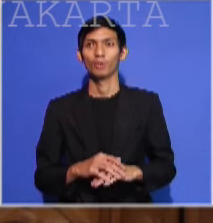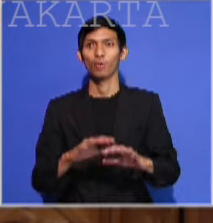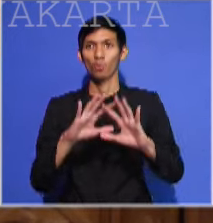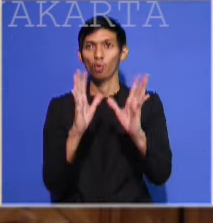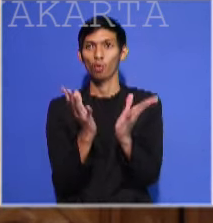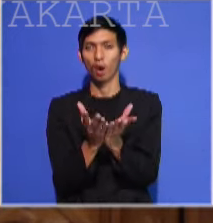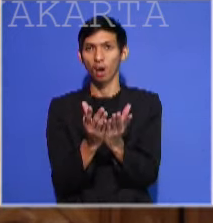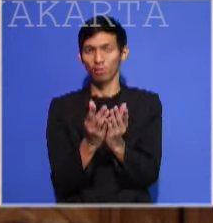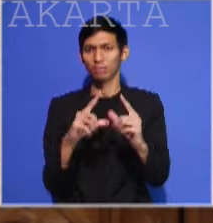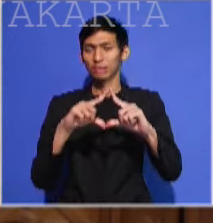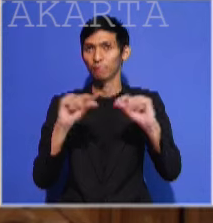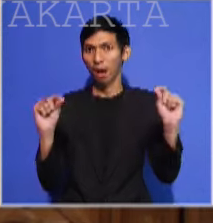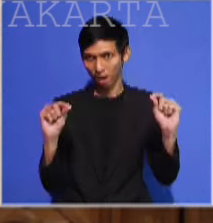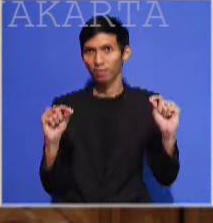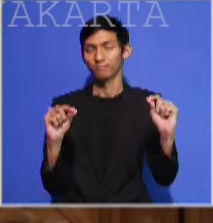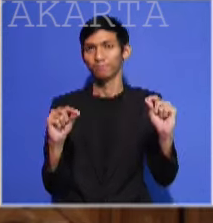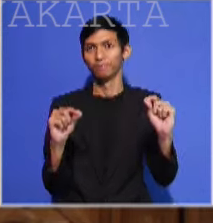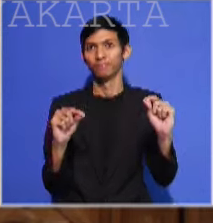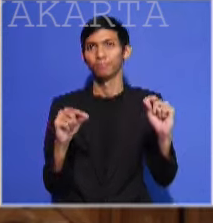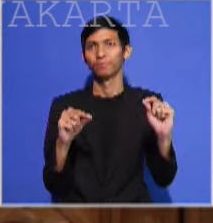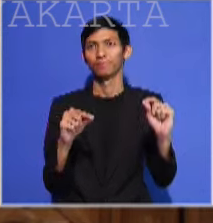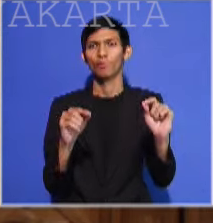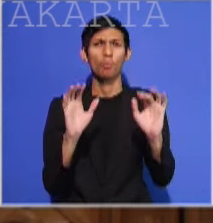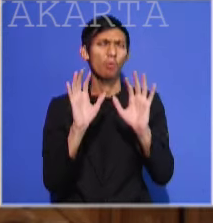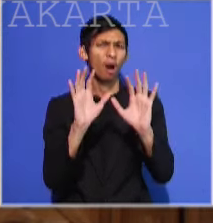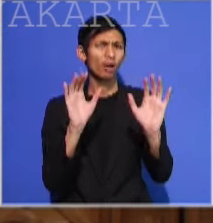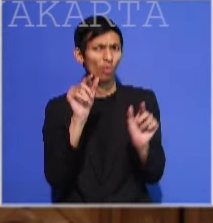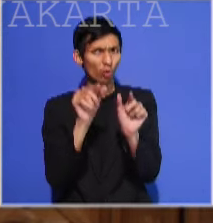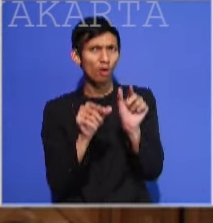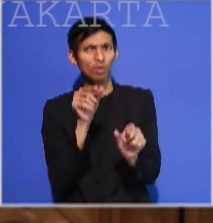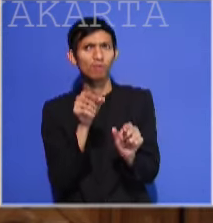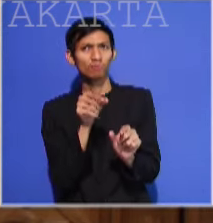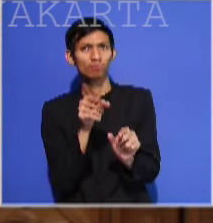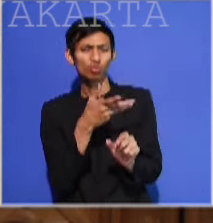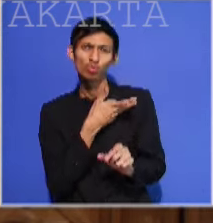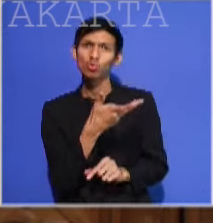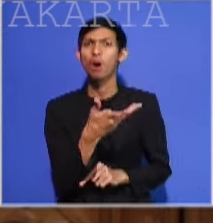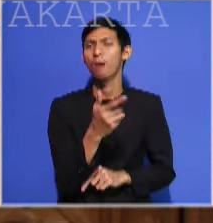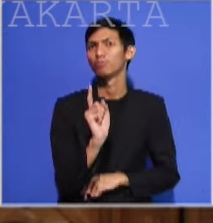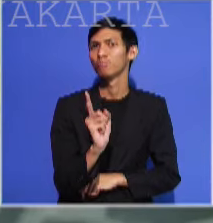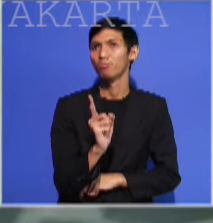dipun mekaraken kanyoto nggadahi pangajeng-ajeng ingkang sae lan kapitang gampil pangrimatanipun.